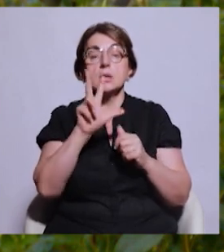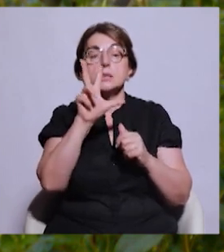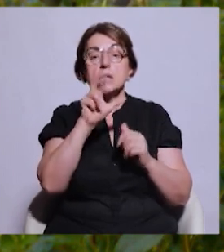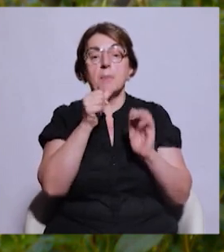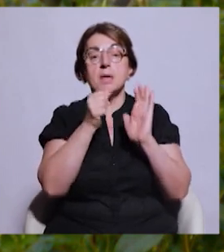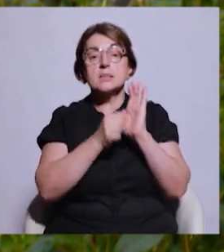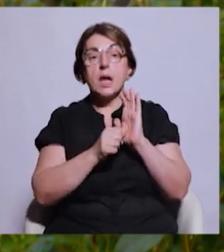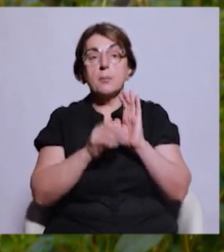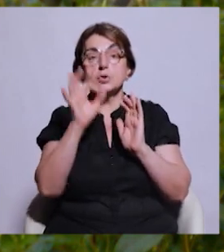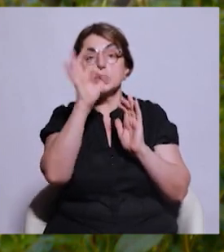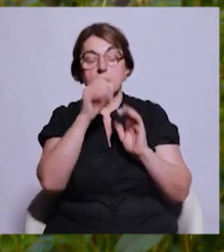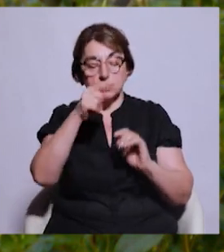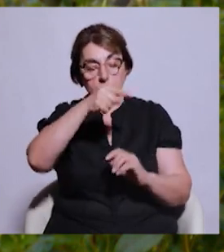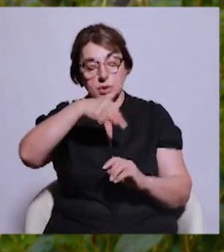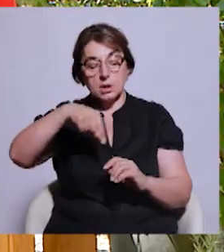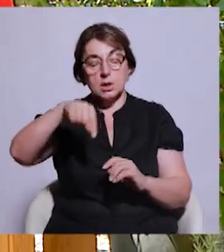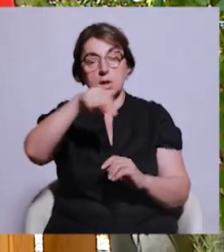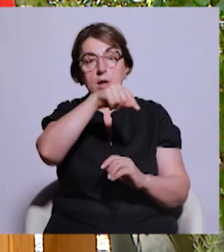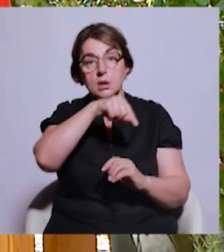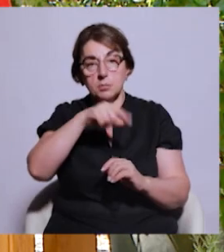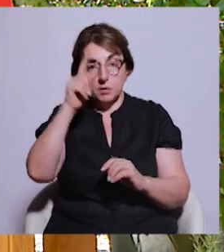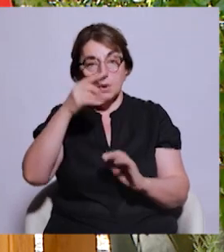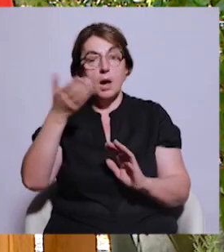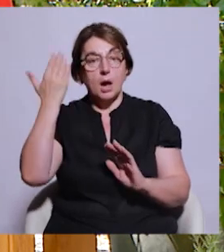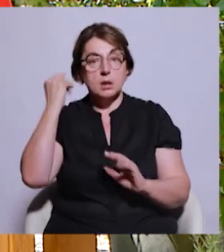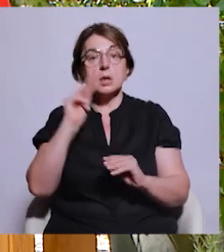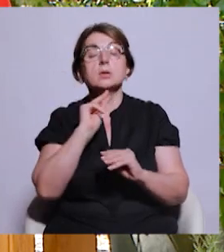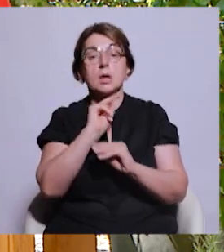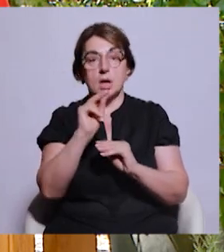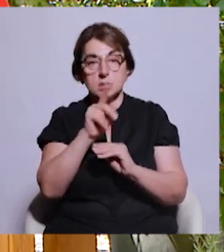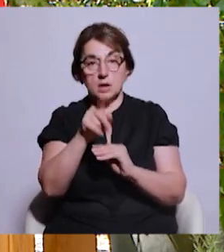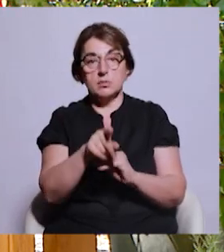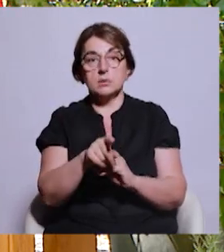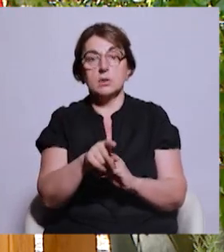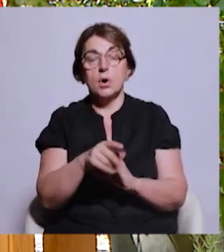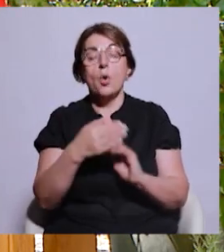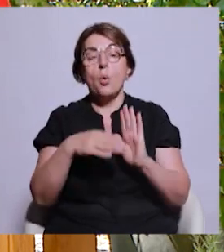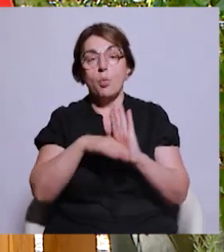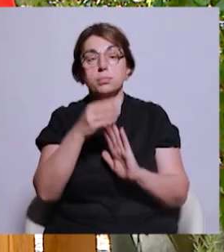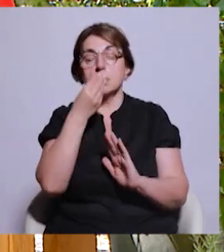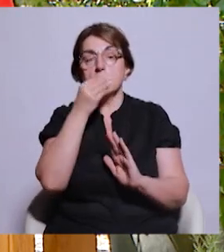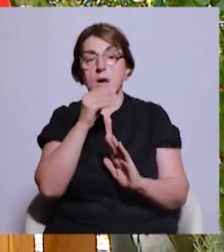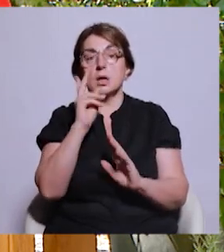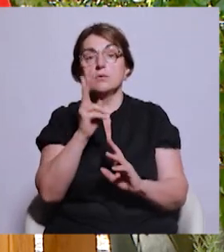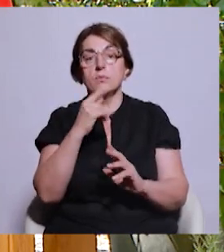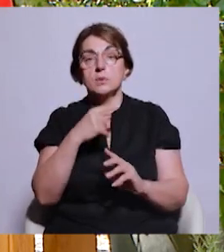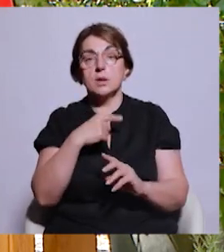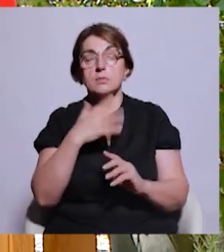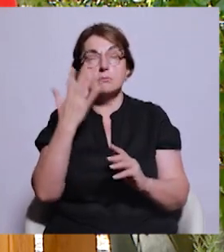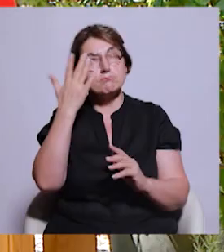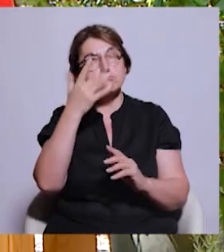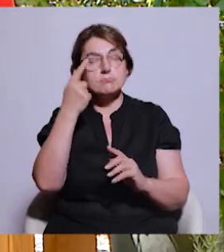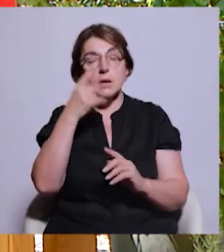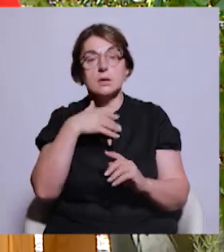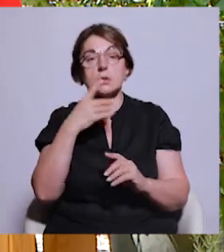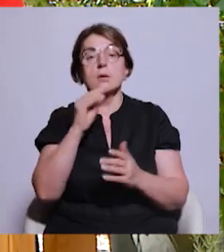აქვს 360 გრადუსიანი გარშემოწერილობა. მე მჯერა რომ დაწყებით კლასებში თქვენ ამას გაიგებდით და ისწავლით უფრო კარგად, თუ ვინმე ეს